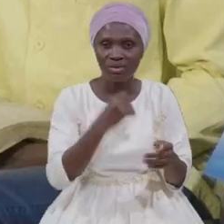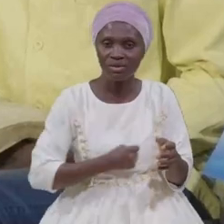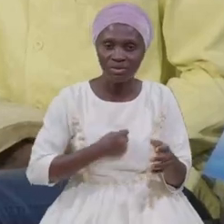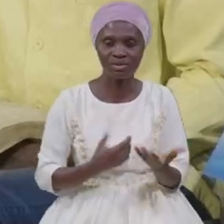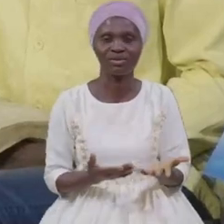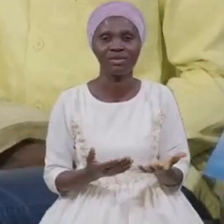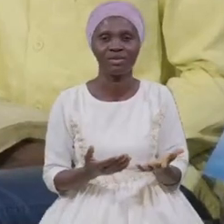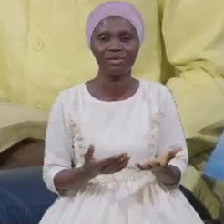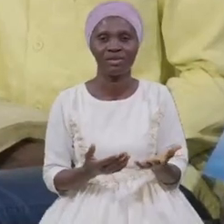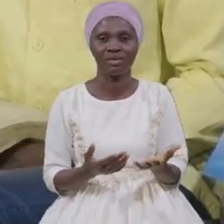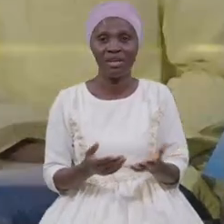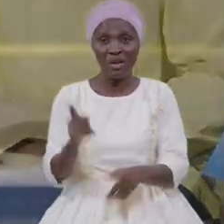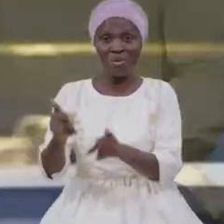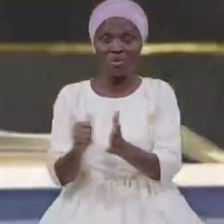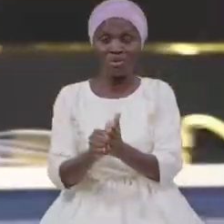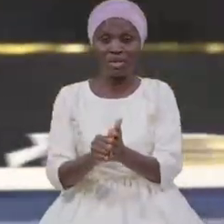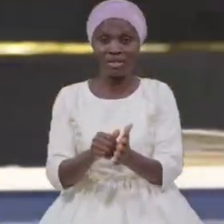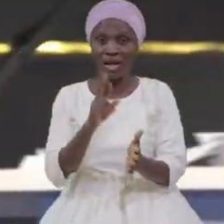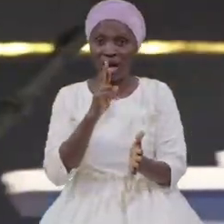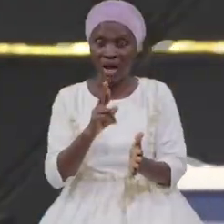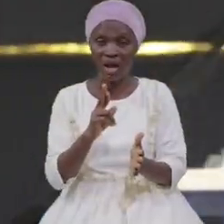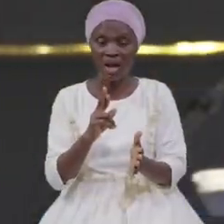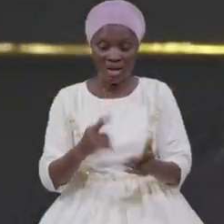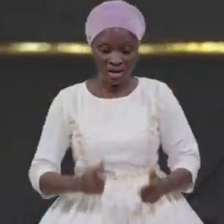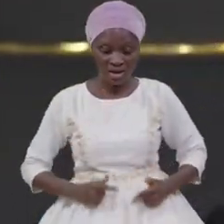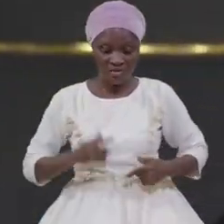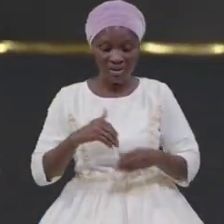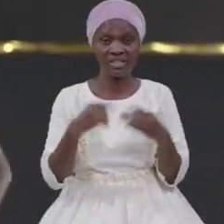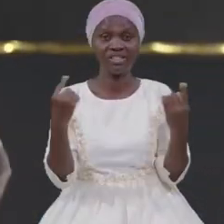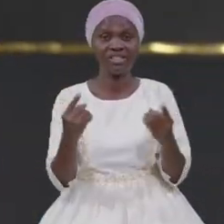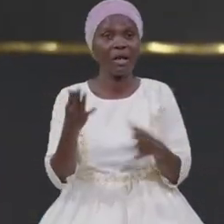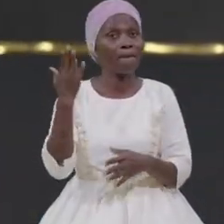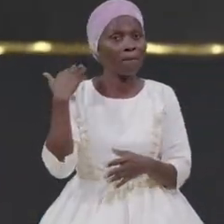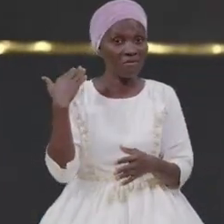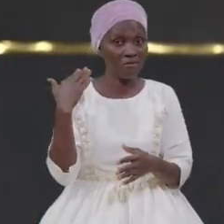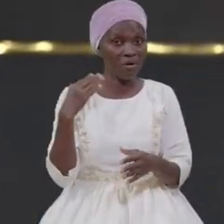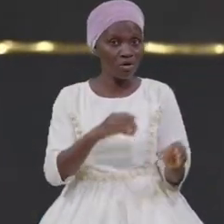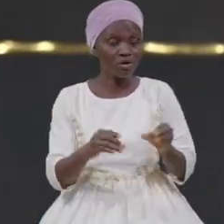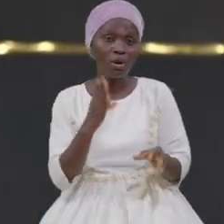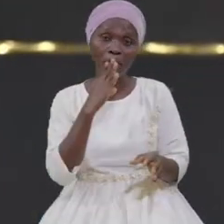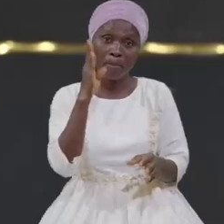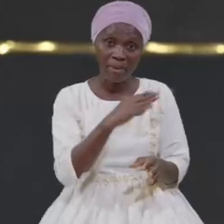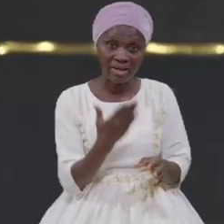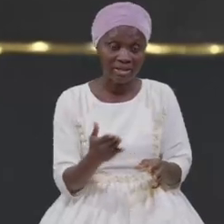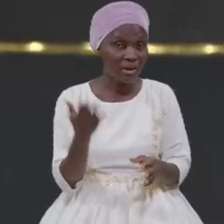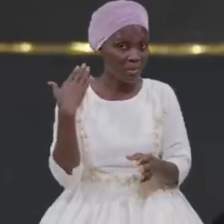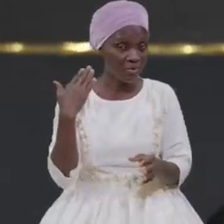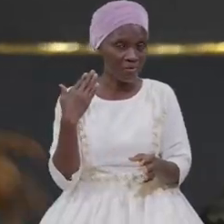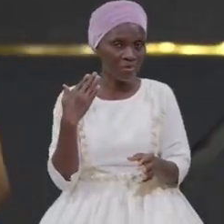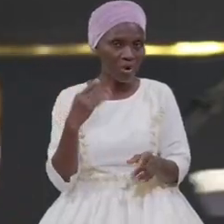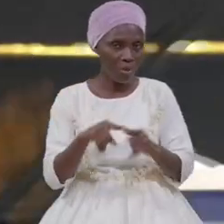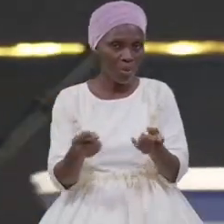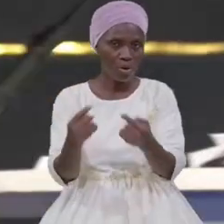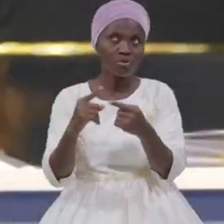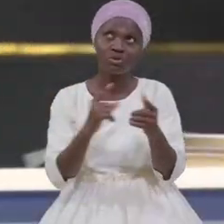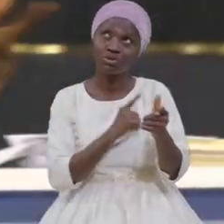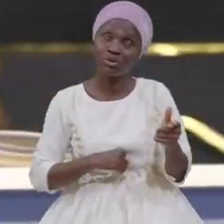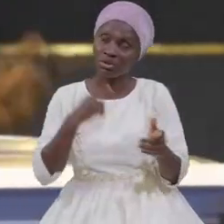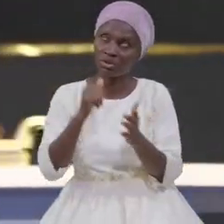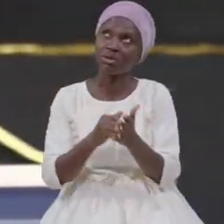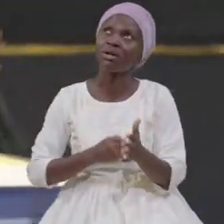Il y a des gens qui ont vécu dans le péché par le passé. Et qui ont fait de mauvaises choses avant. Et ils viennent au Seigneur. Et je suis désolé. Et